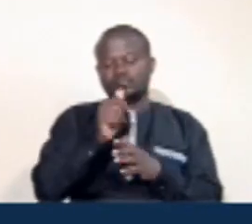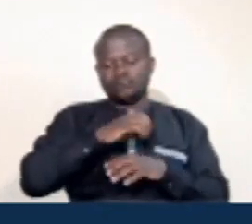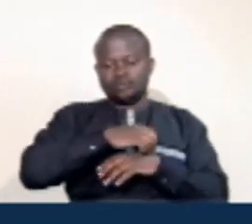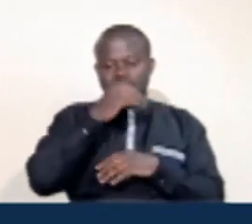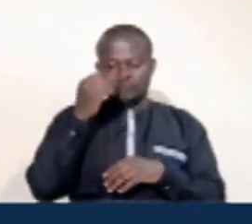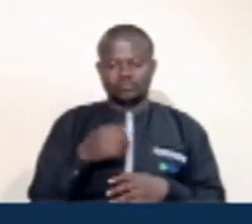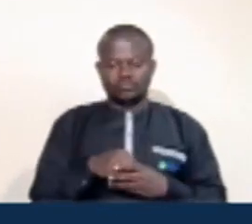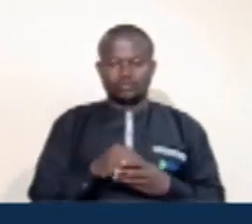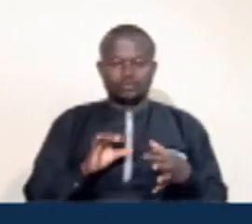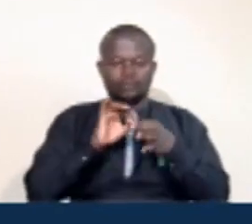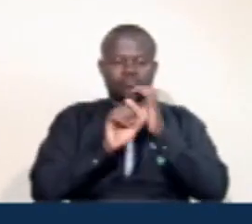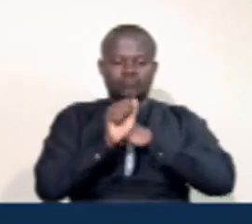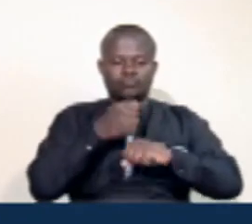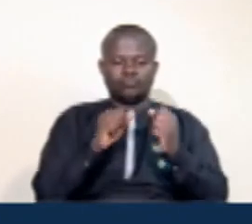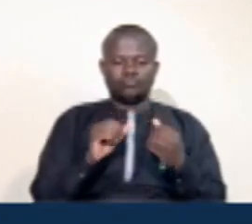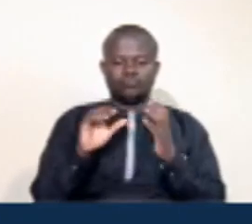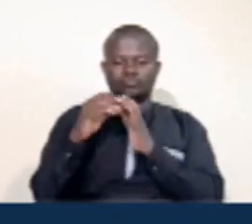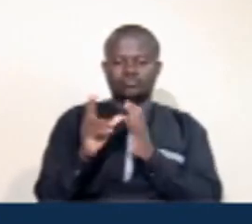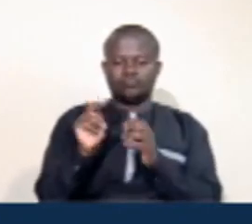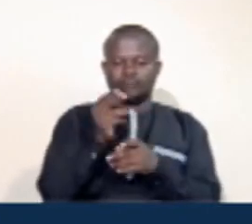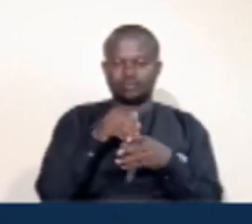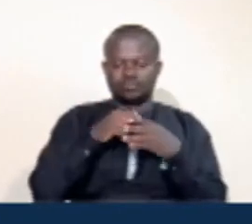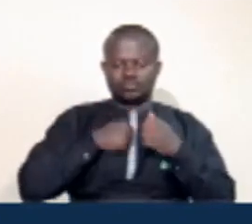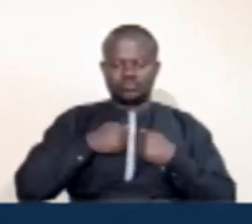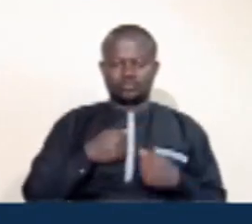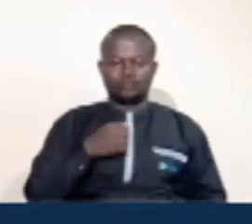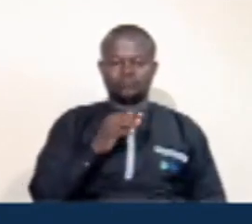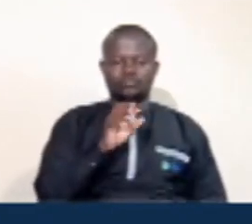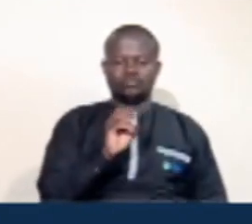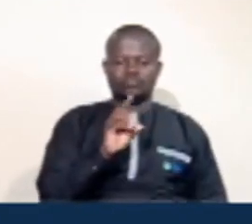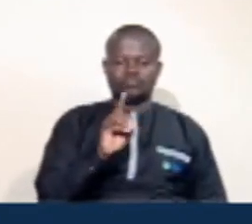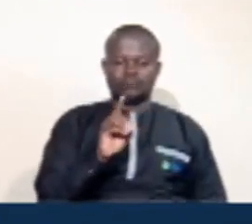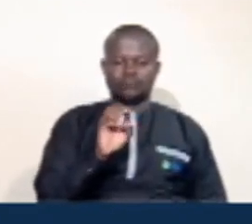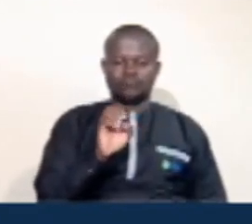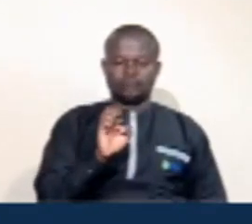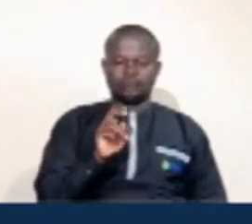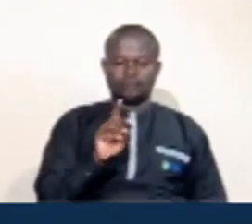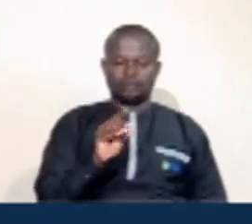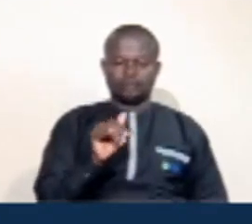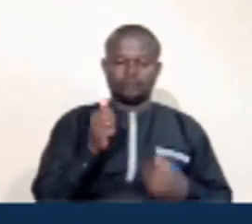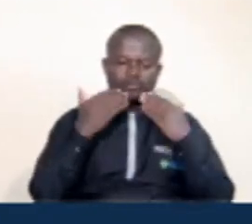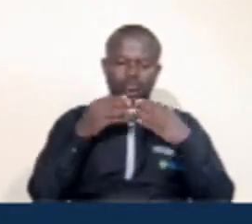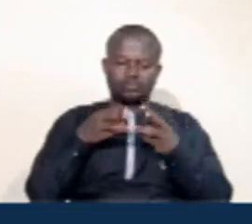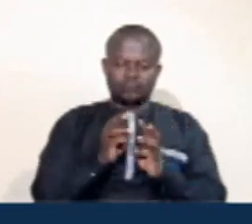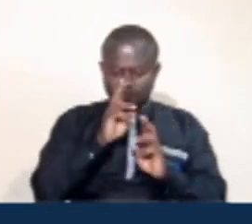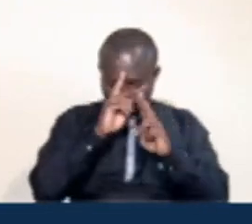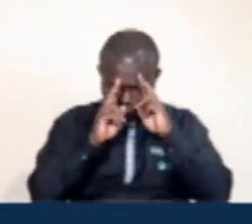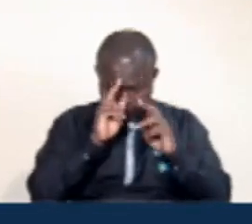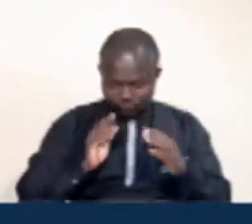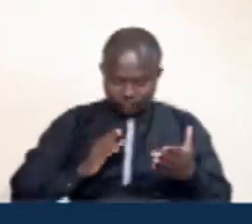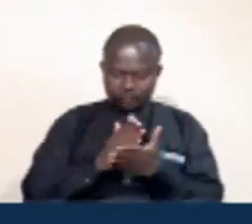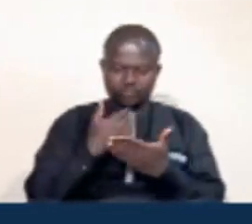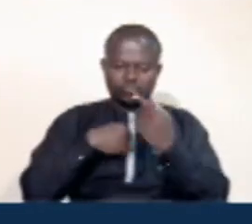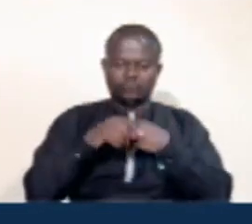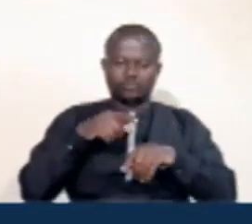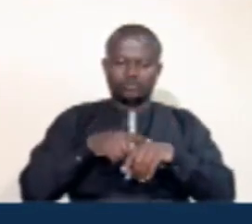kanseri Umuhuzabikorwa w'amashami y'umuryango w'abibumbye mu Rwanda FODNDI ashimye uburyo Rwanda rwubahiriza uburenganzira bw'abafite ubumuga